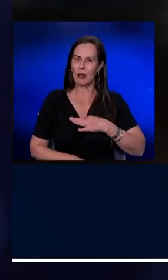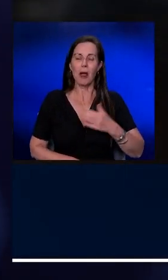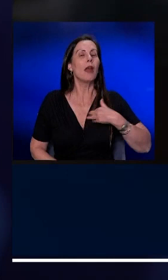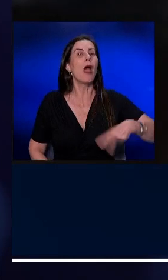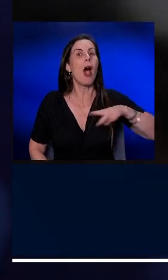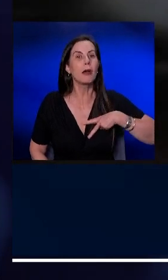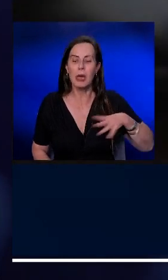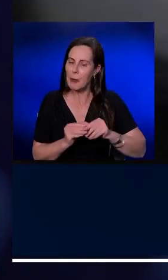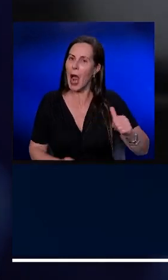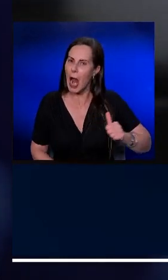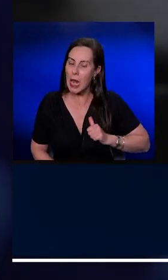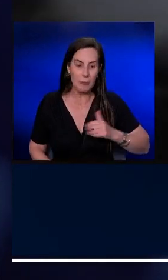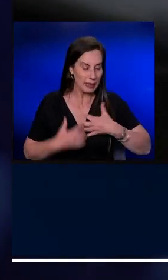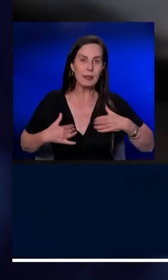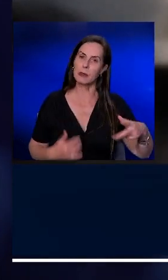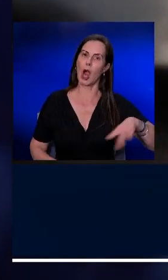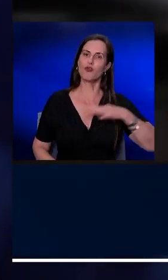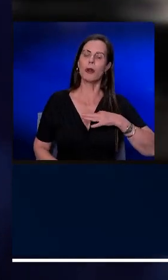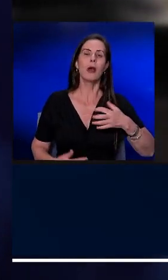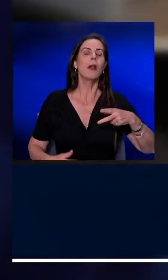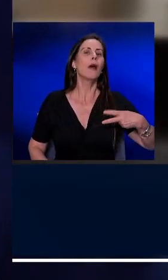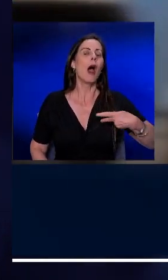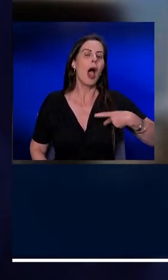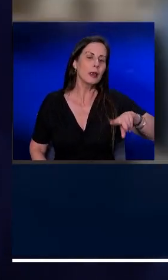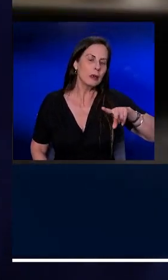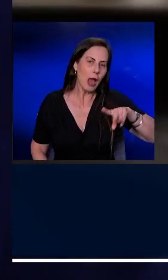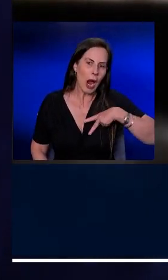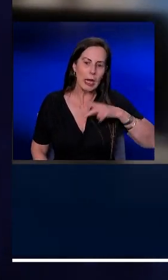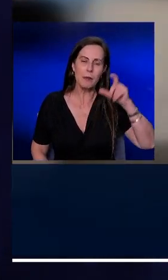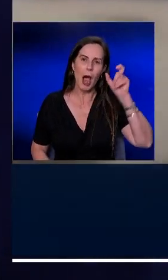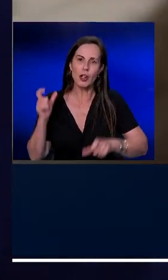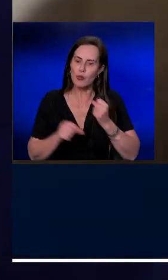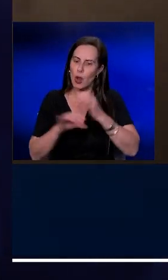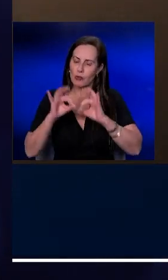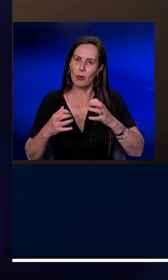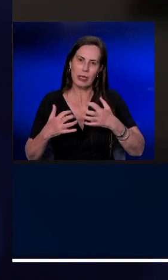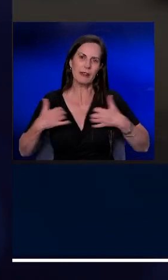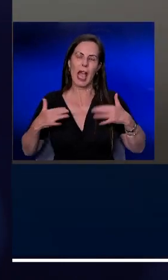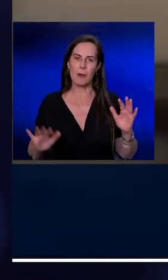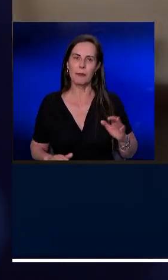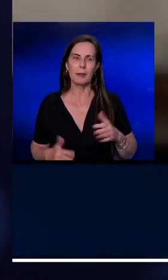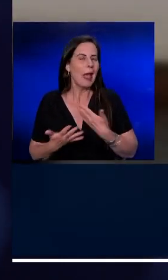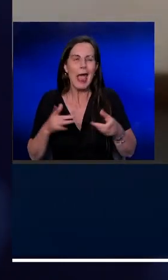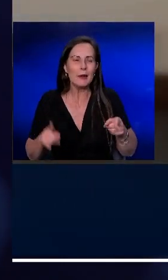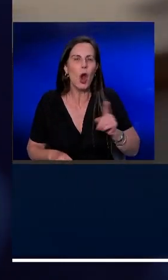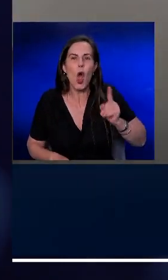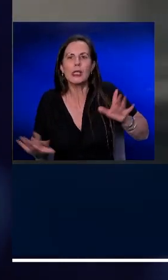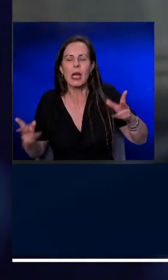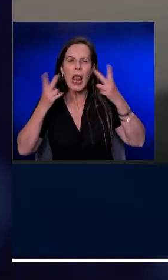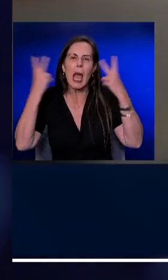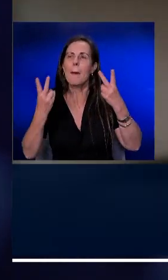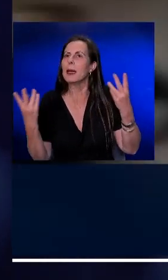אם חיילי צהל נפגעים, אני אחראי אם חפים מפשע נפגעים שם, אותו דבר. אין פה, לא צריך לחפש